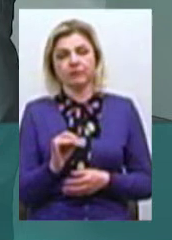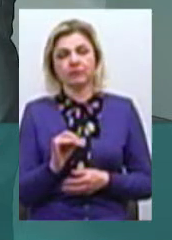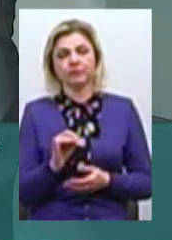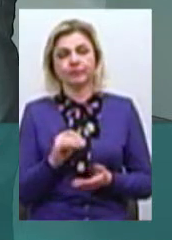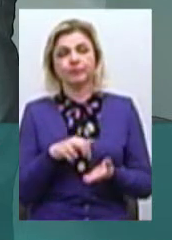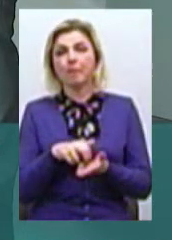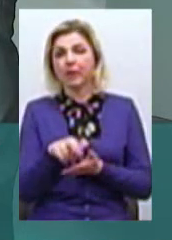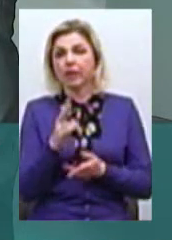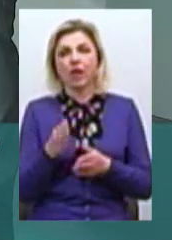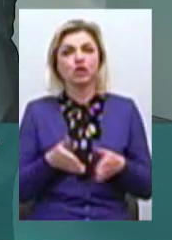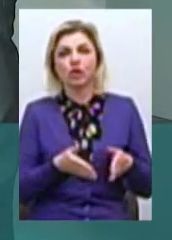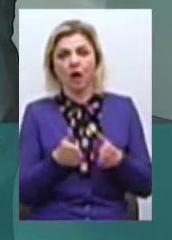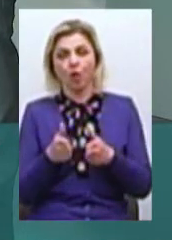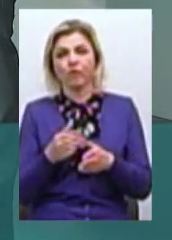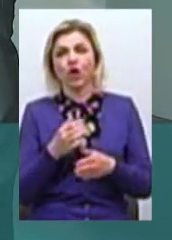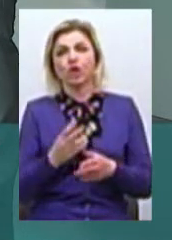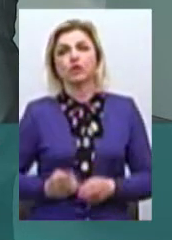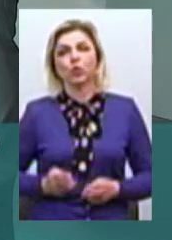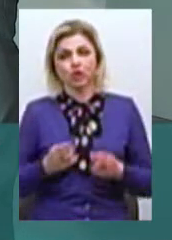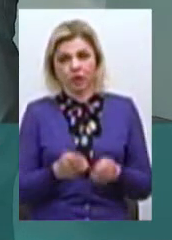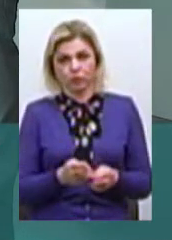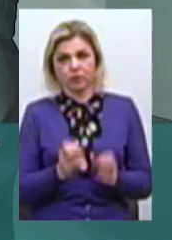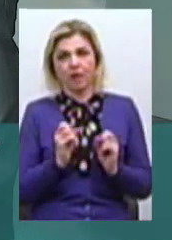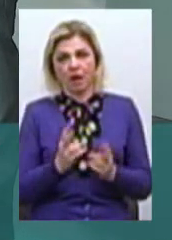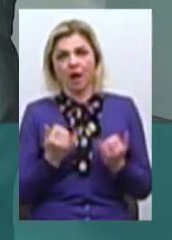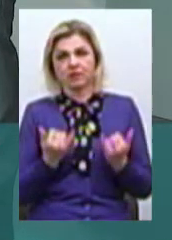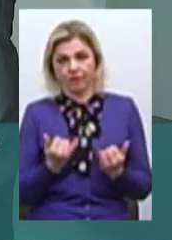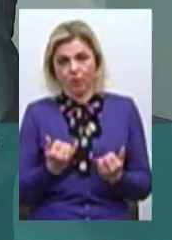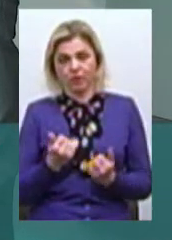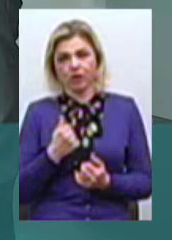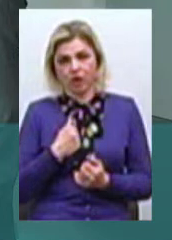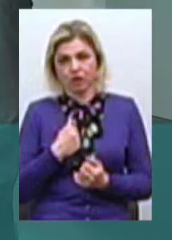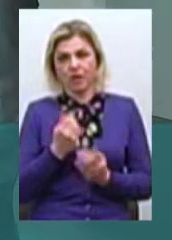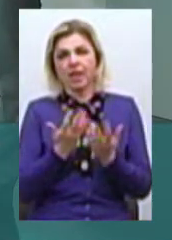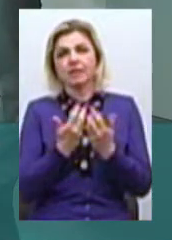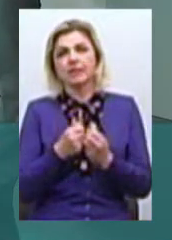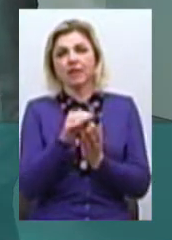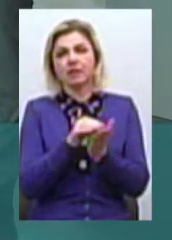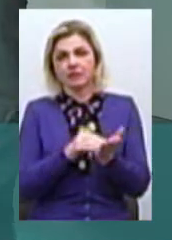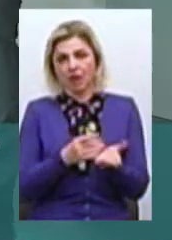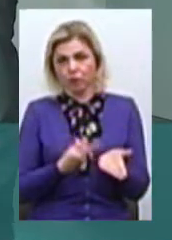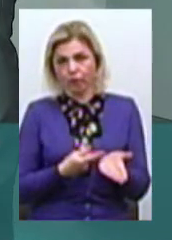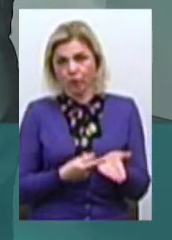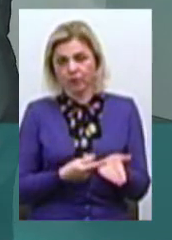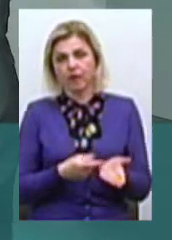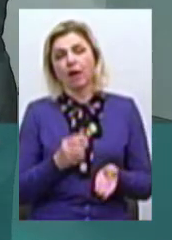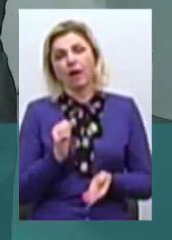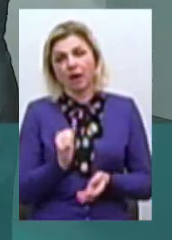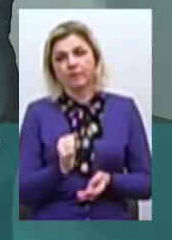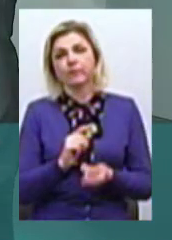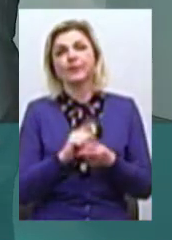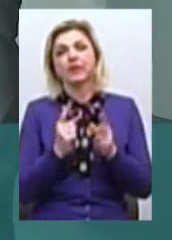пішла не шляхом злочинності, як на сьогодні, на жаль, статистика доводить, а